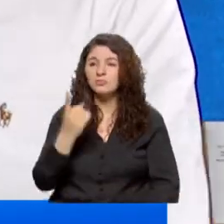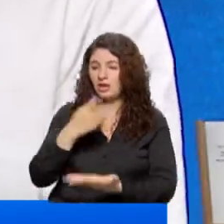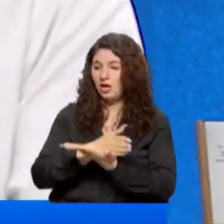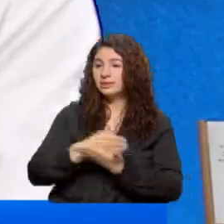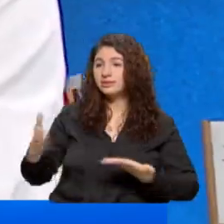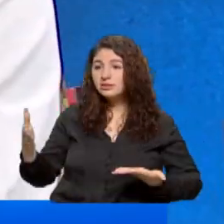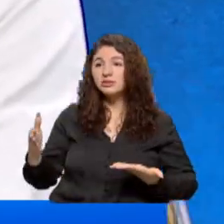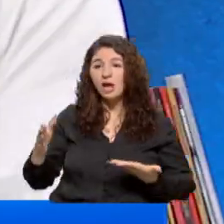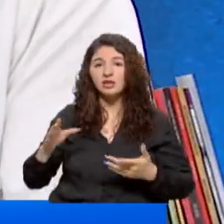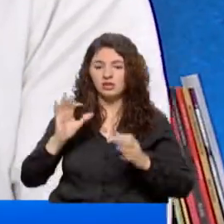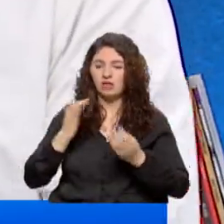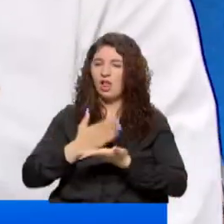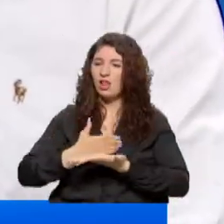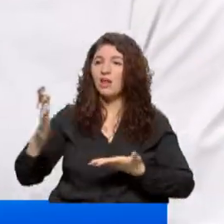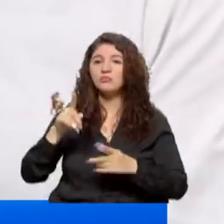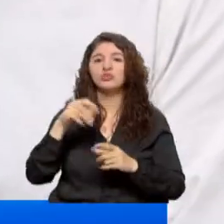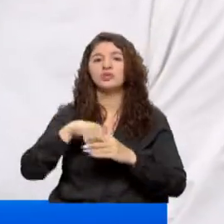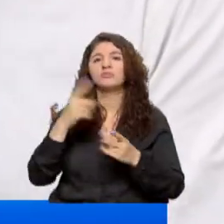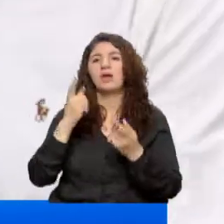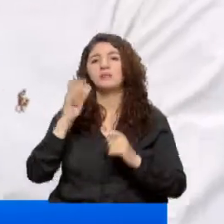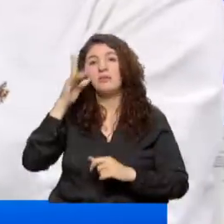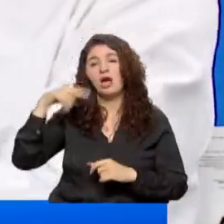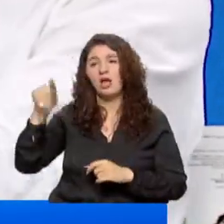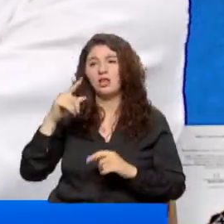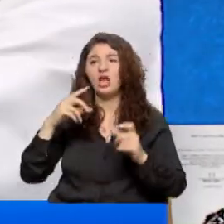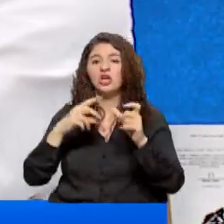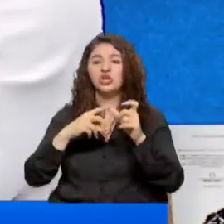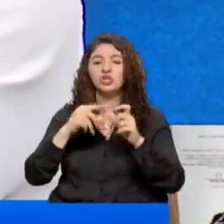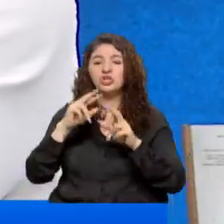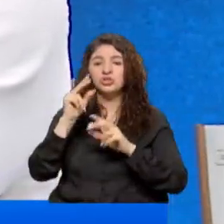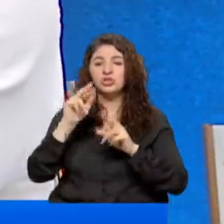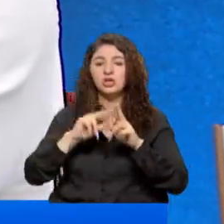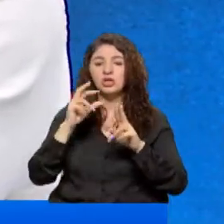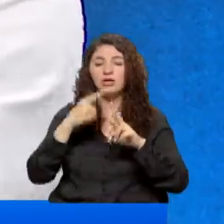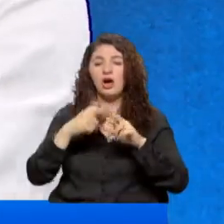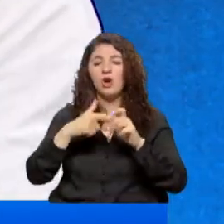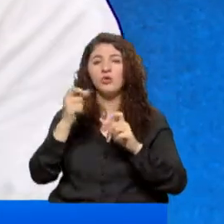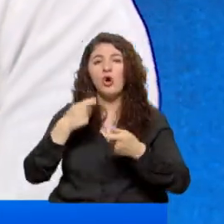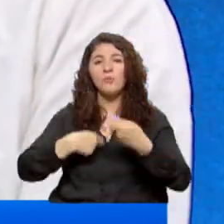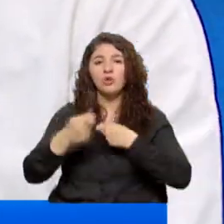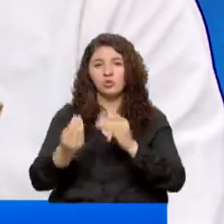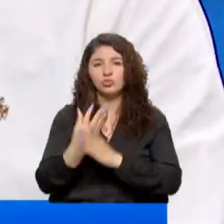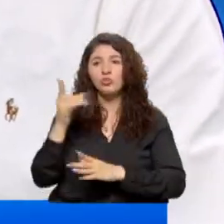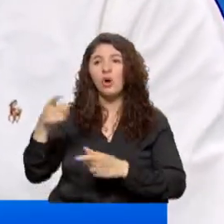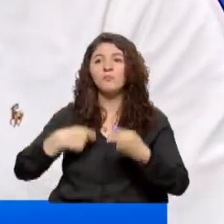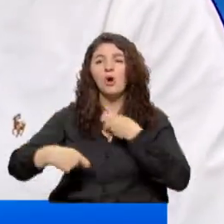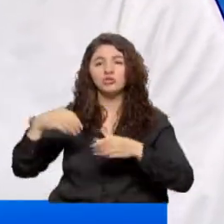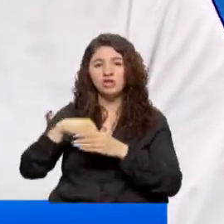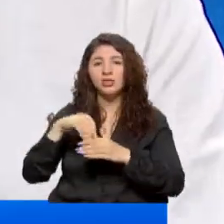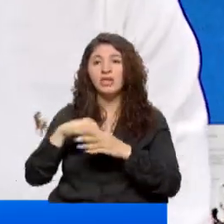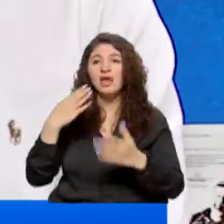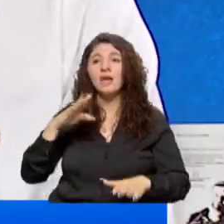istikrar bunun içinde şöyle bir şey yapmış amerikalılara Chicago borsasını kurmuşlar ve Chicago borsasında bugün